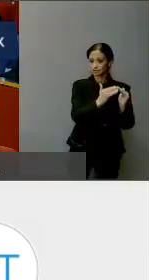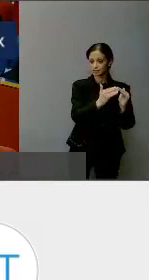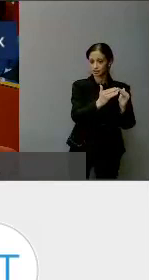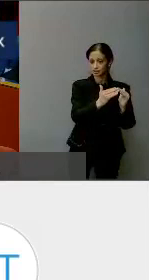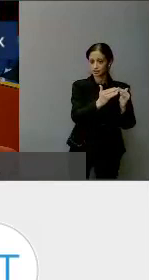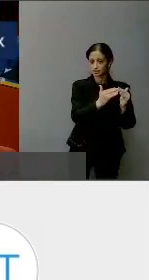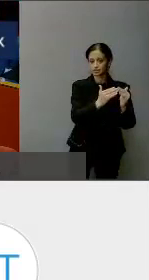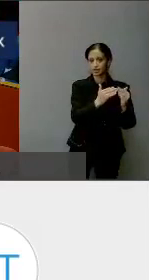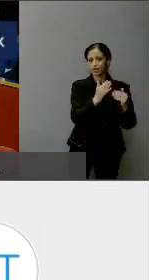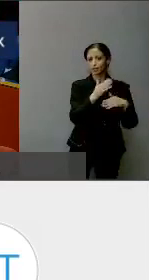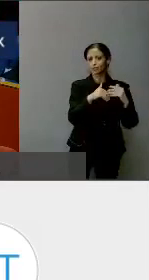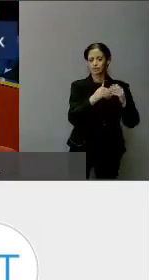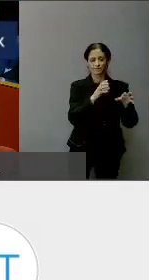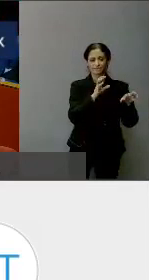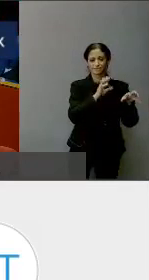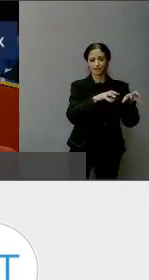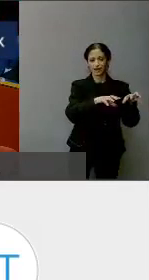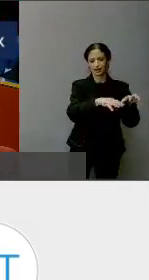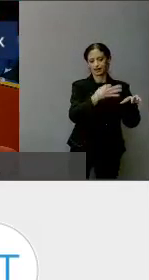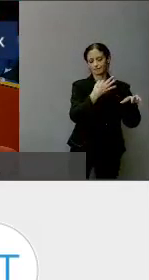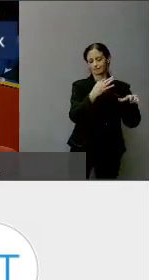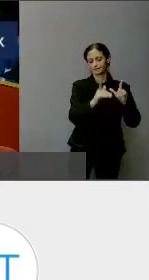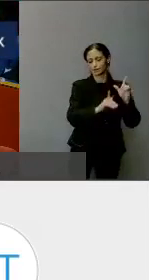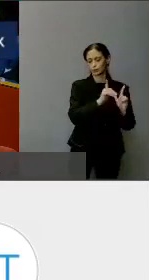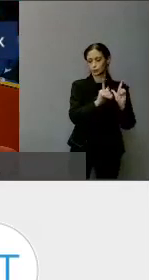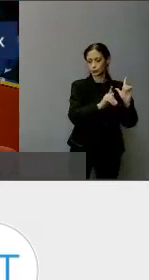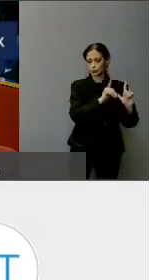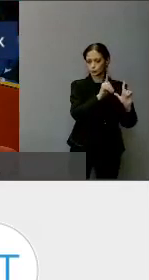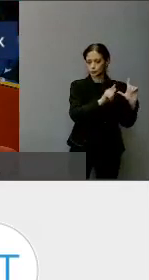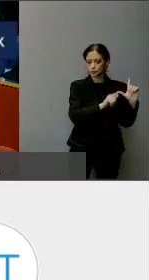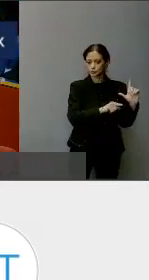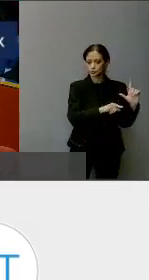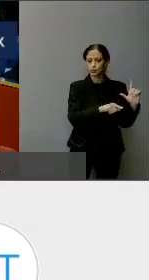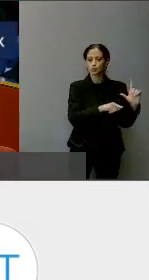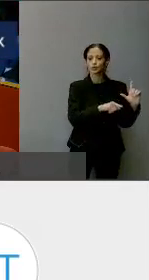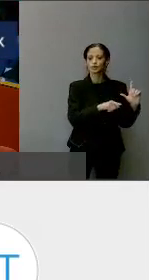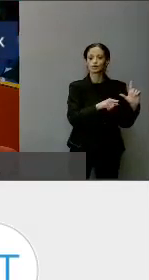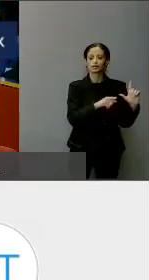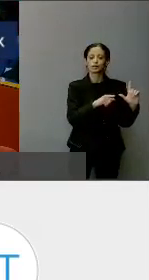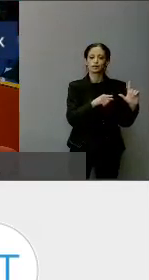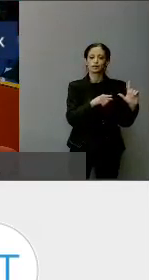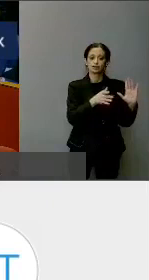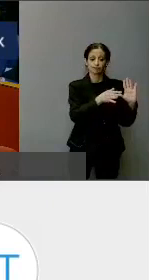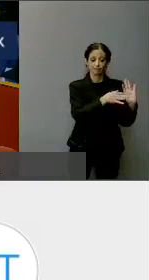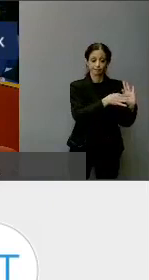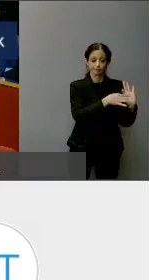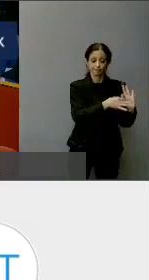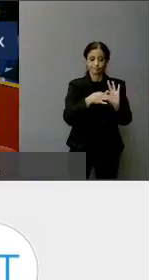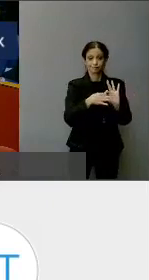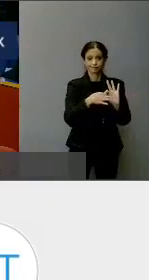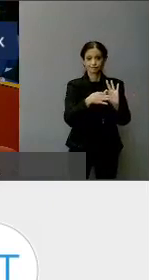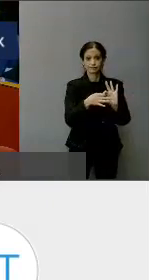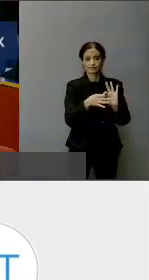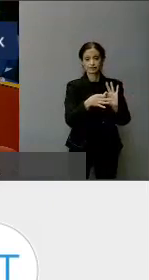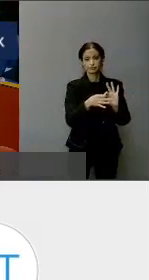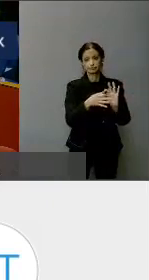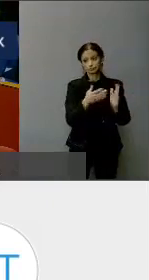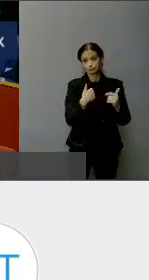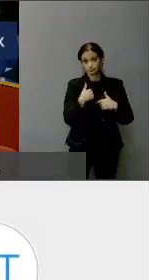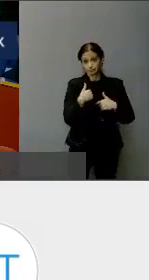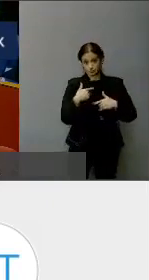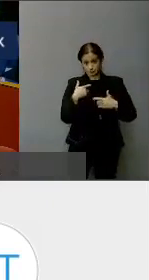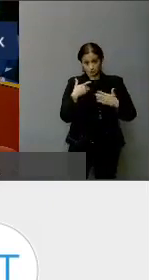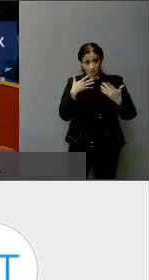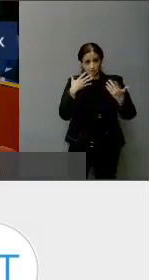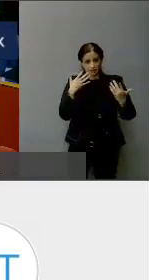sorride delle villette e chiaramente di pregio e di conseguenza ci sembra abbastanza mi sembra abbastanza